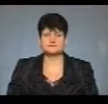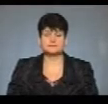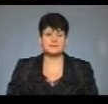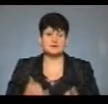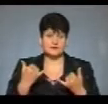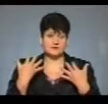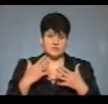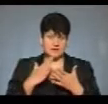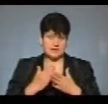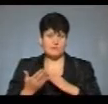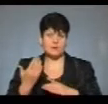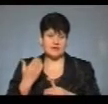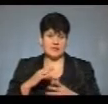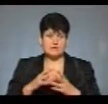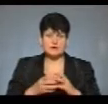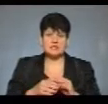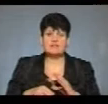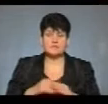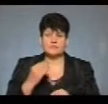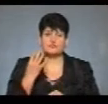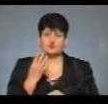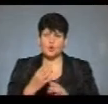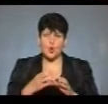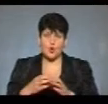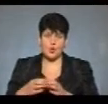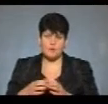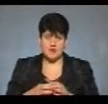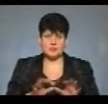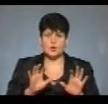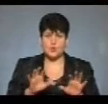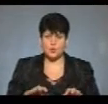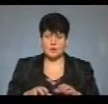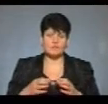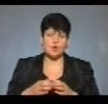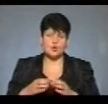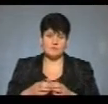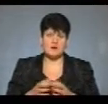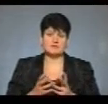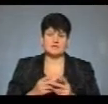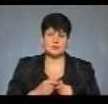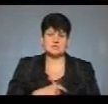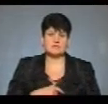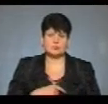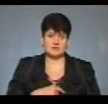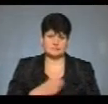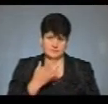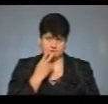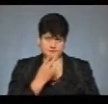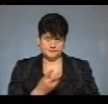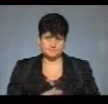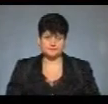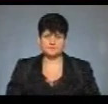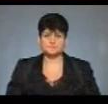Наразі вже є попередні результати виборів у 4 громадах, голів громад і кількості депутатів. Давайте подивимось.